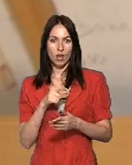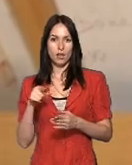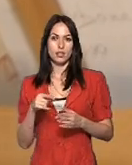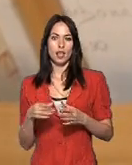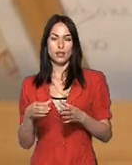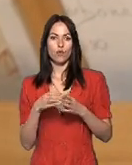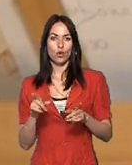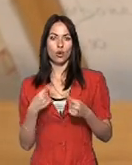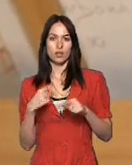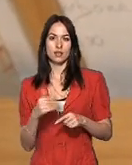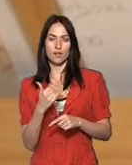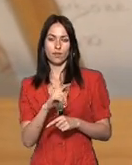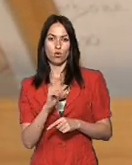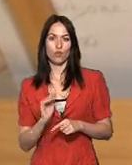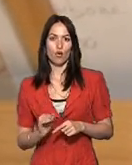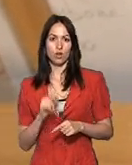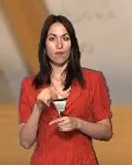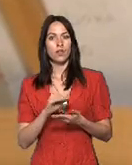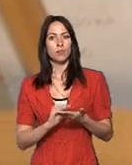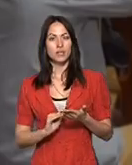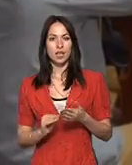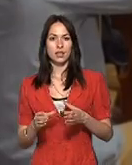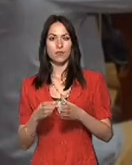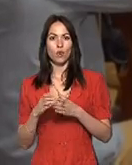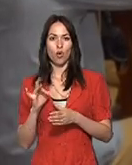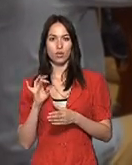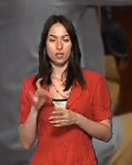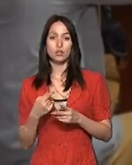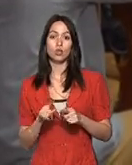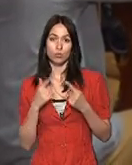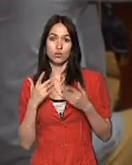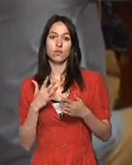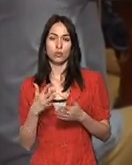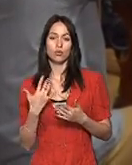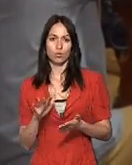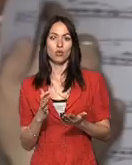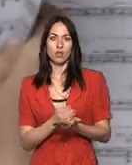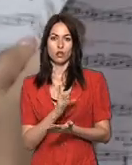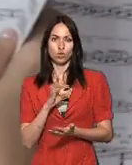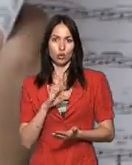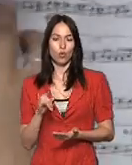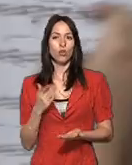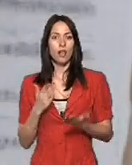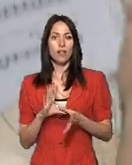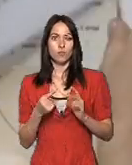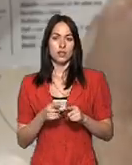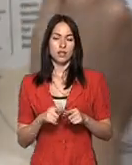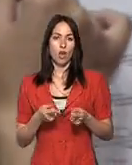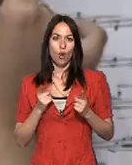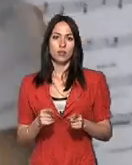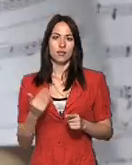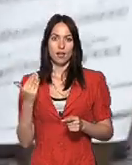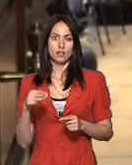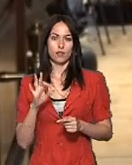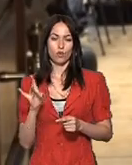симфонічним оркестром його творів. Він писав для симфонічного оркестру, тому, звісно, ноти знаходили. Але, в принципі, це оригінальні твори